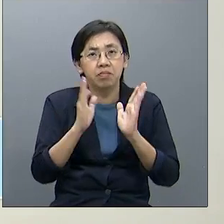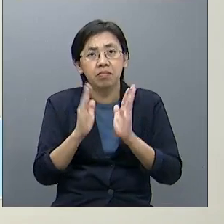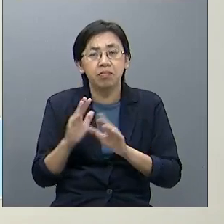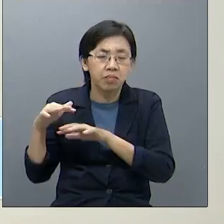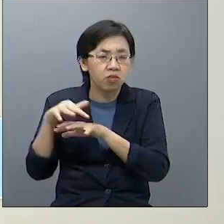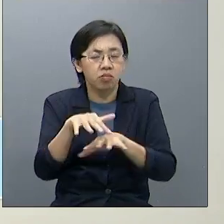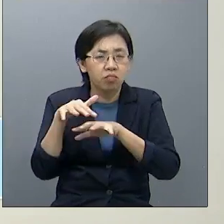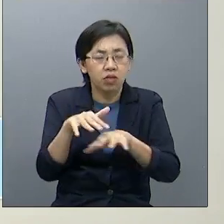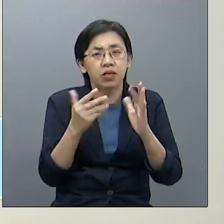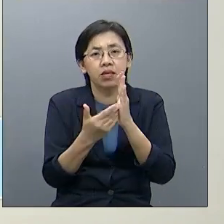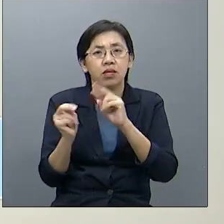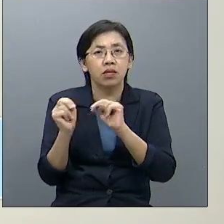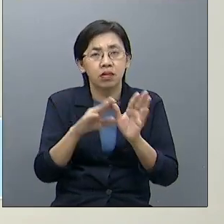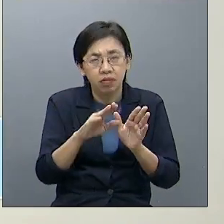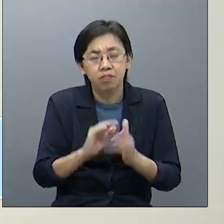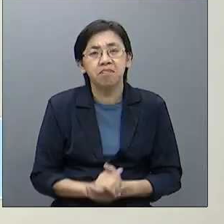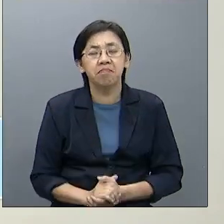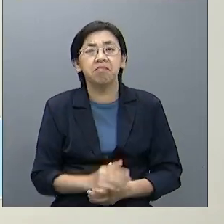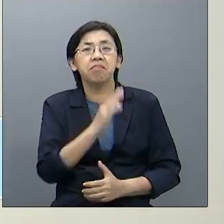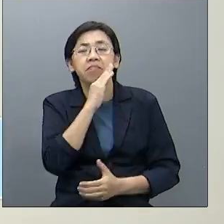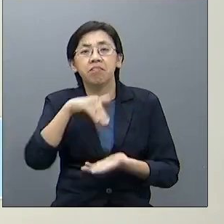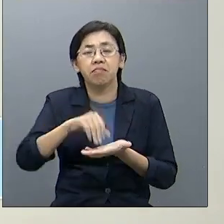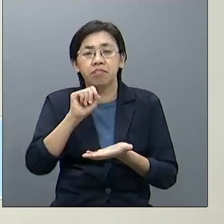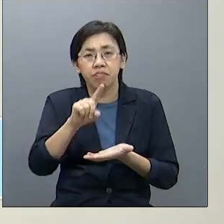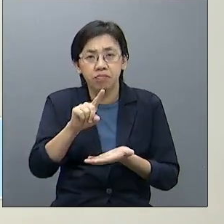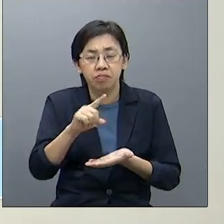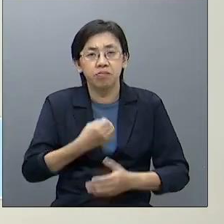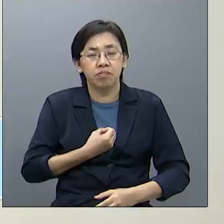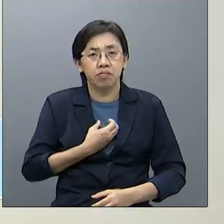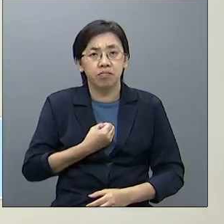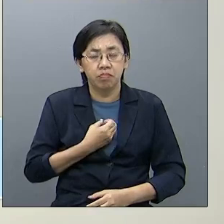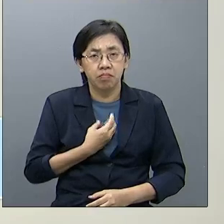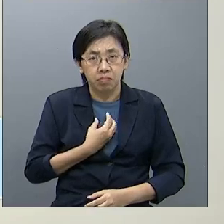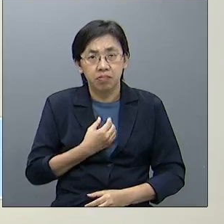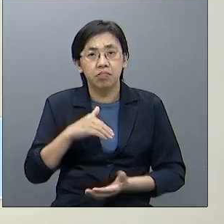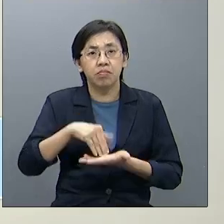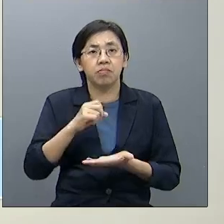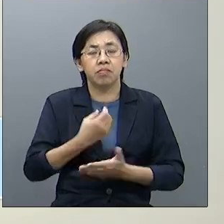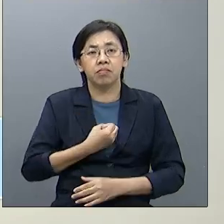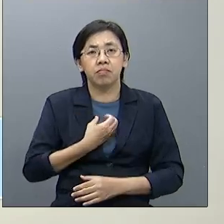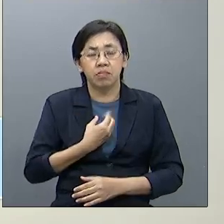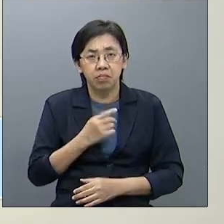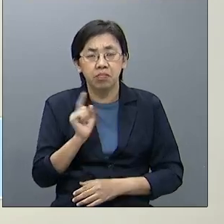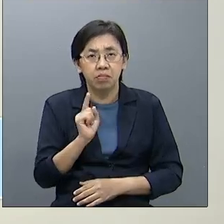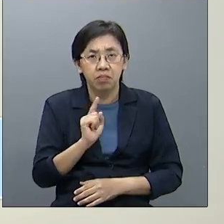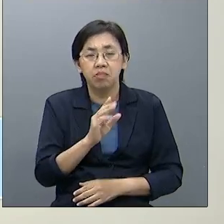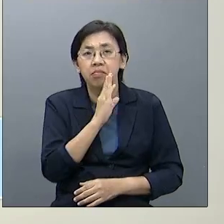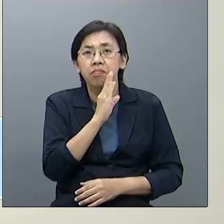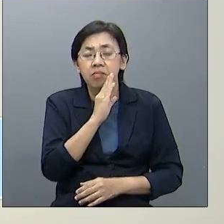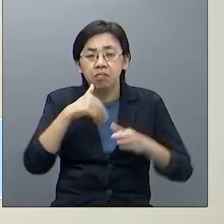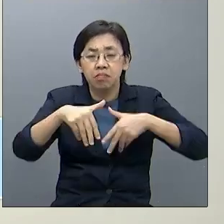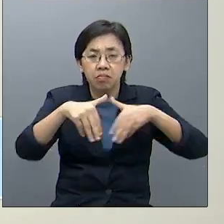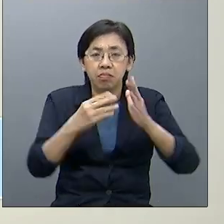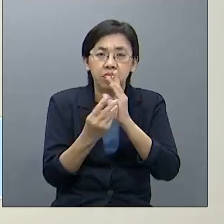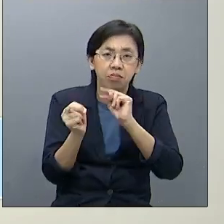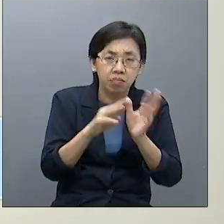นที่เรามากเพราะนั้นการที่มีศูนย์ส่วนหัวใจนะครับเป็นการที่การันตีนะครับอย่างน้อยว่าคนทั้งนครพนมเองหรือนักท่องเที่